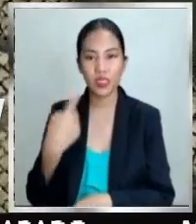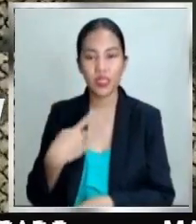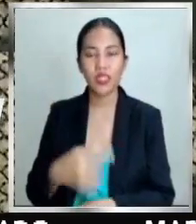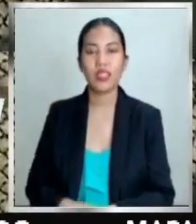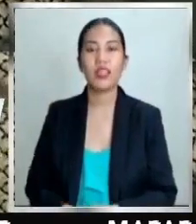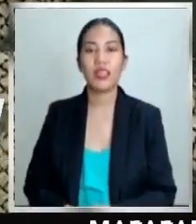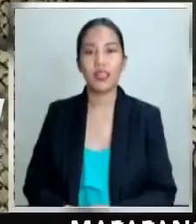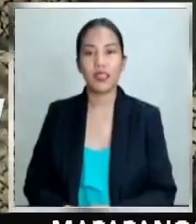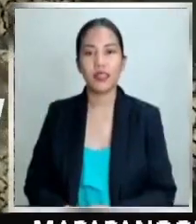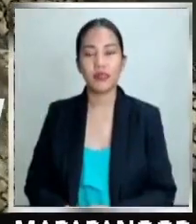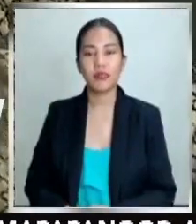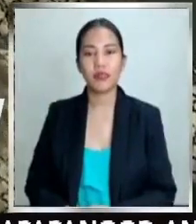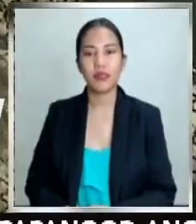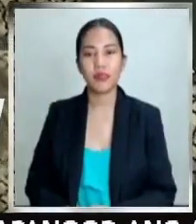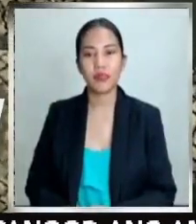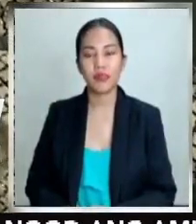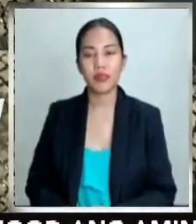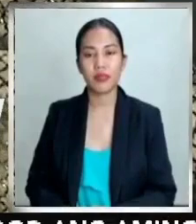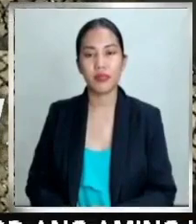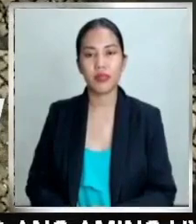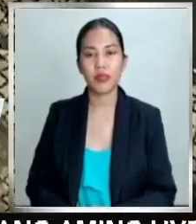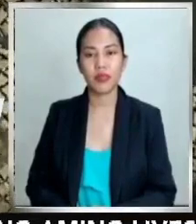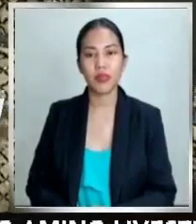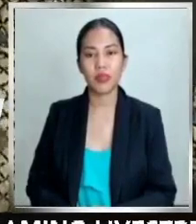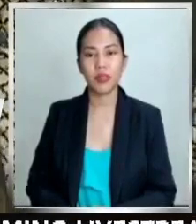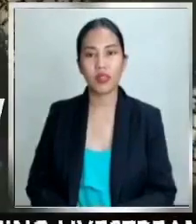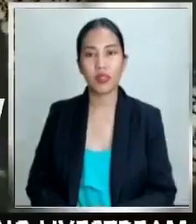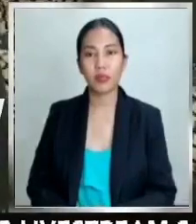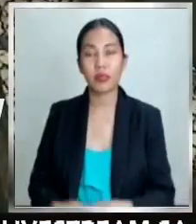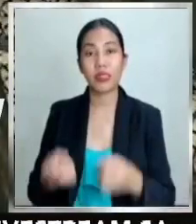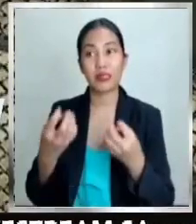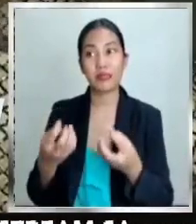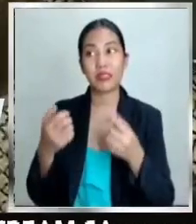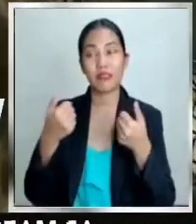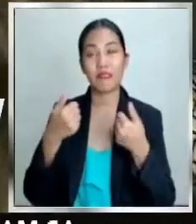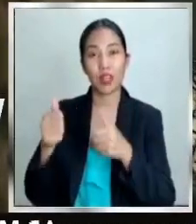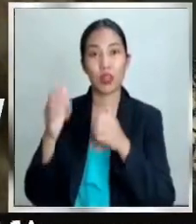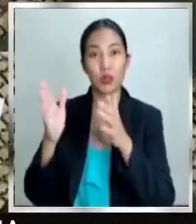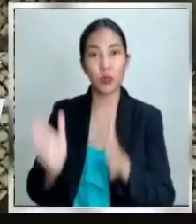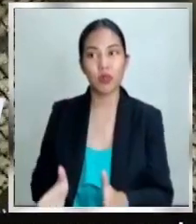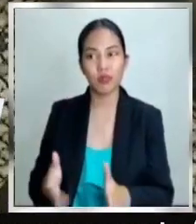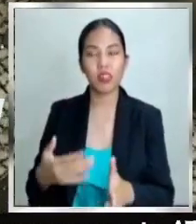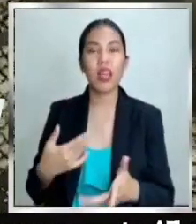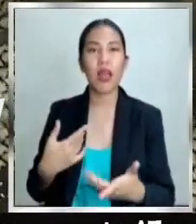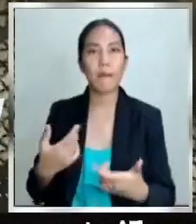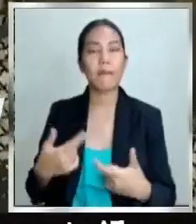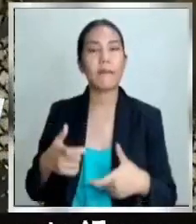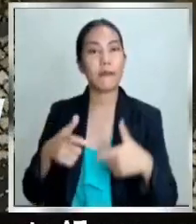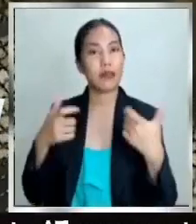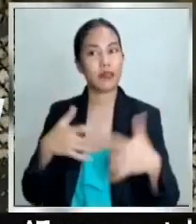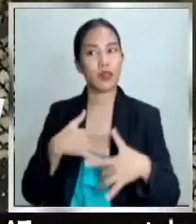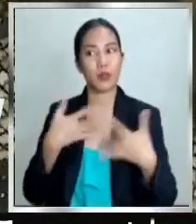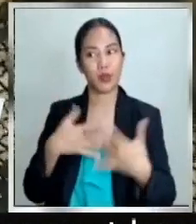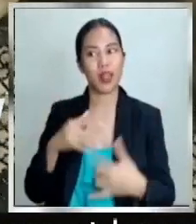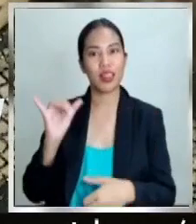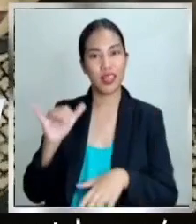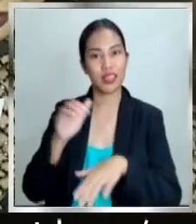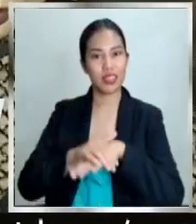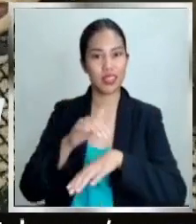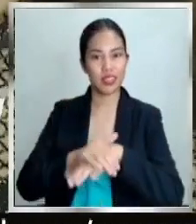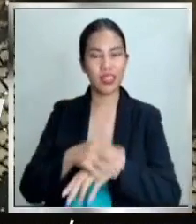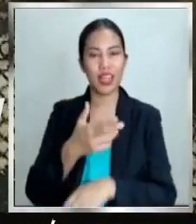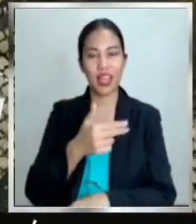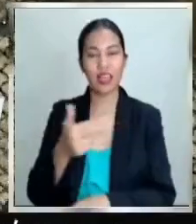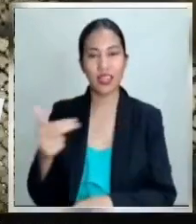I have a big followers because I have a big heart. Oh, English yan ha. Nakapag-compose po ako